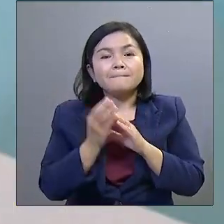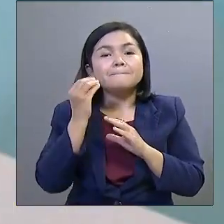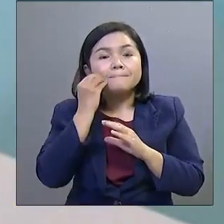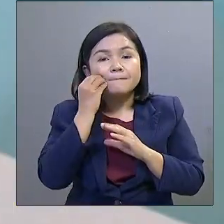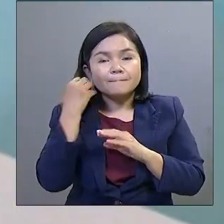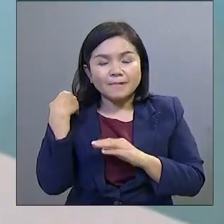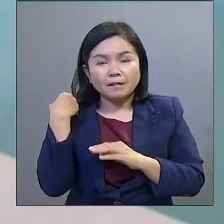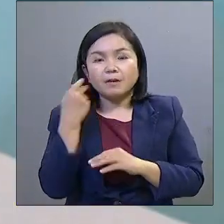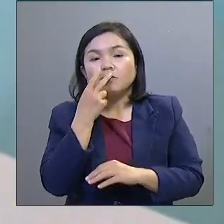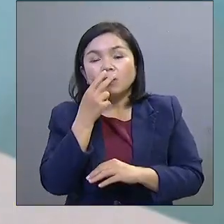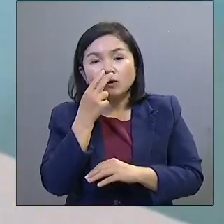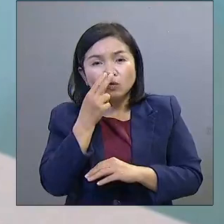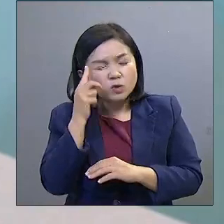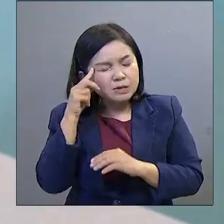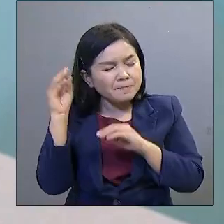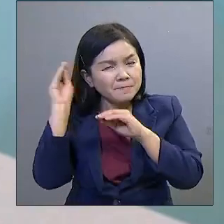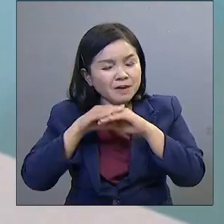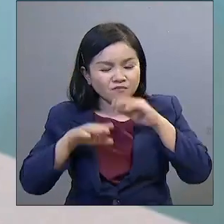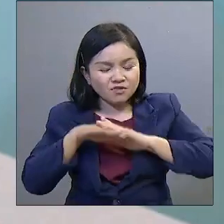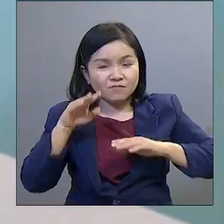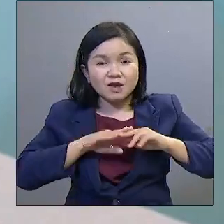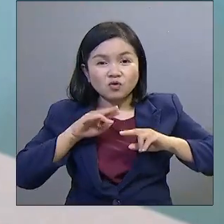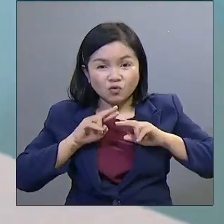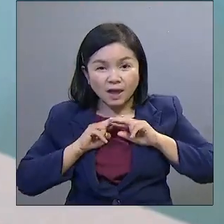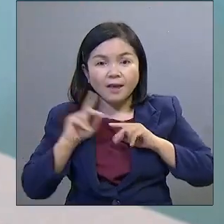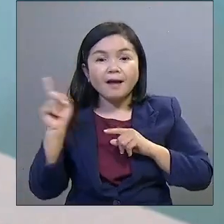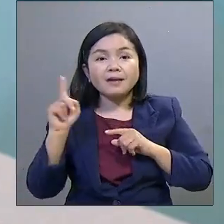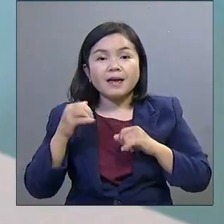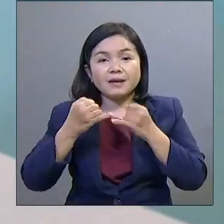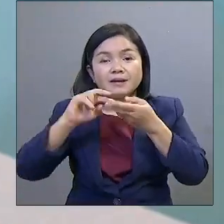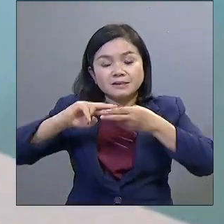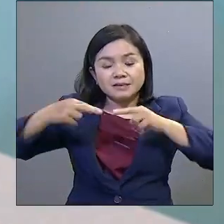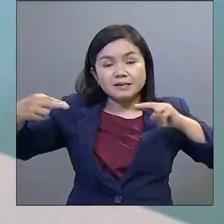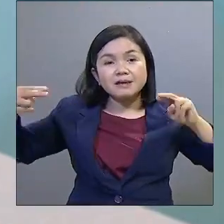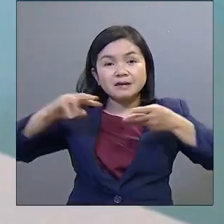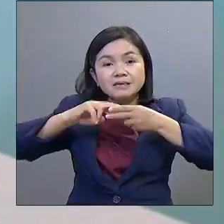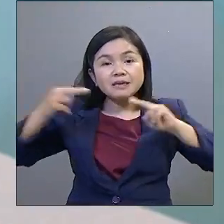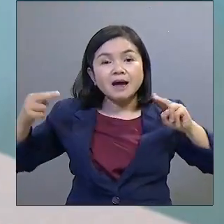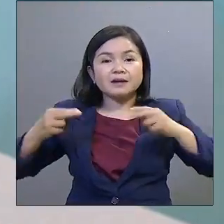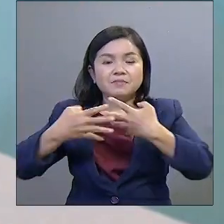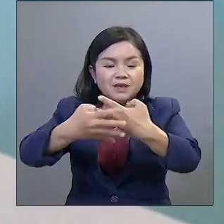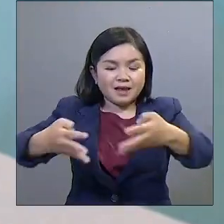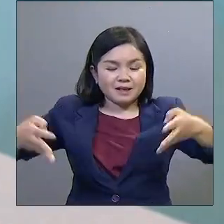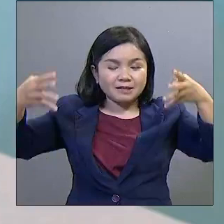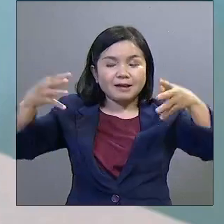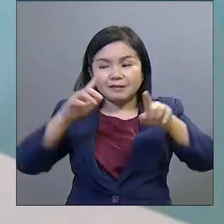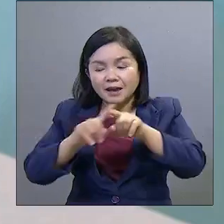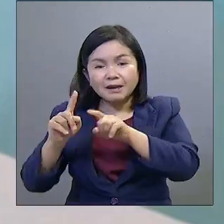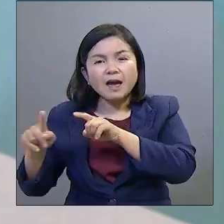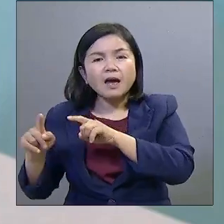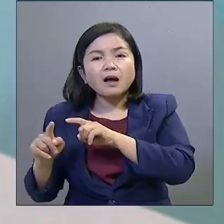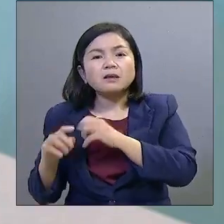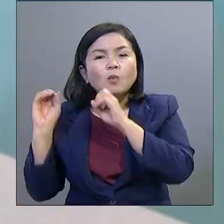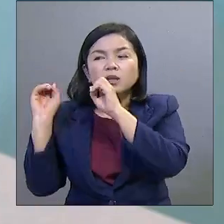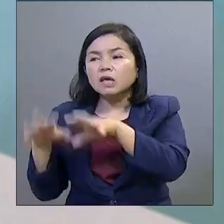าพาไปดูเป็นมาจากไอเดียนะคะอวนต่างๆที่ไร้ค่าไม่ได้ถูกใช้งานแล้วเนี่ยนะคะมันมีความกังวลในเรื่องของเอ๊ะอ